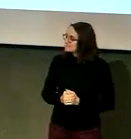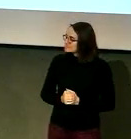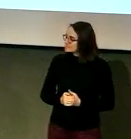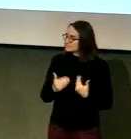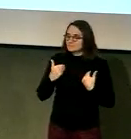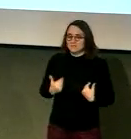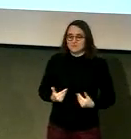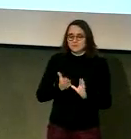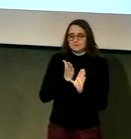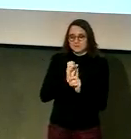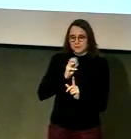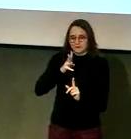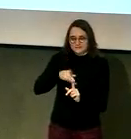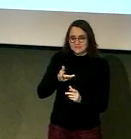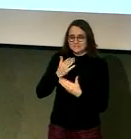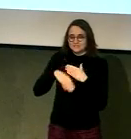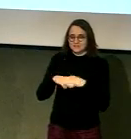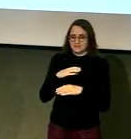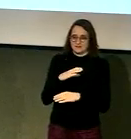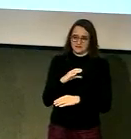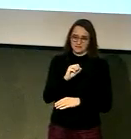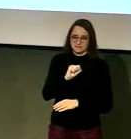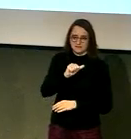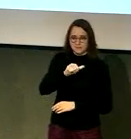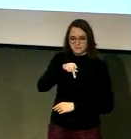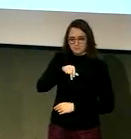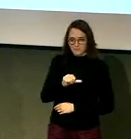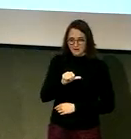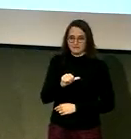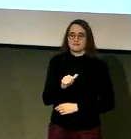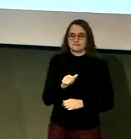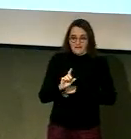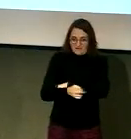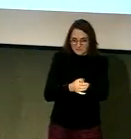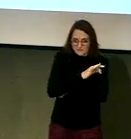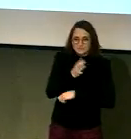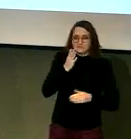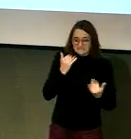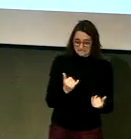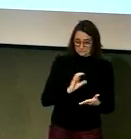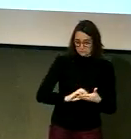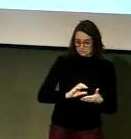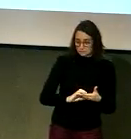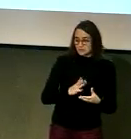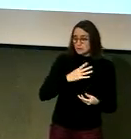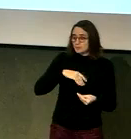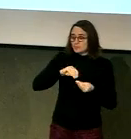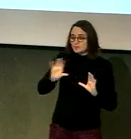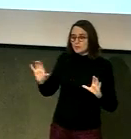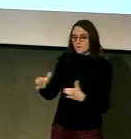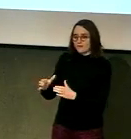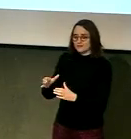Je suis psychologue et clinicienne au XAPA Addiction France à Toulouse et également je fais partie d'un collectif